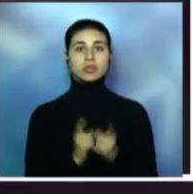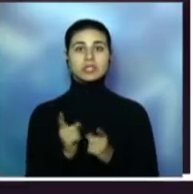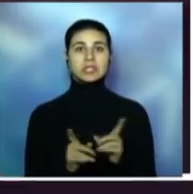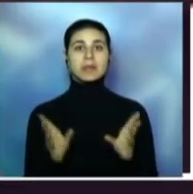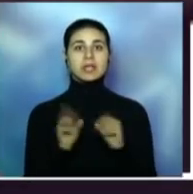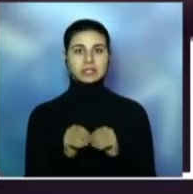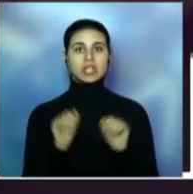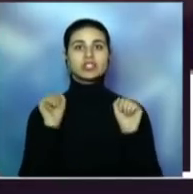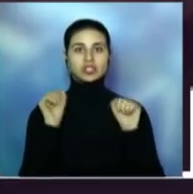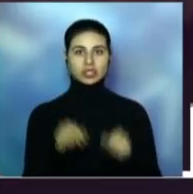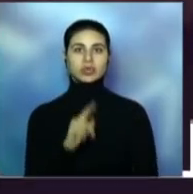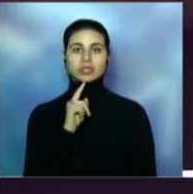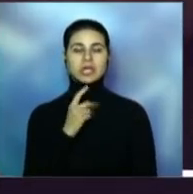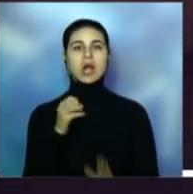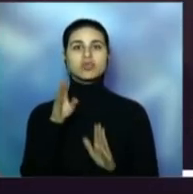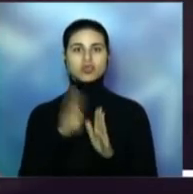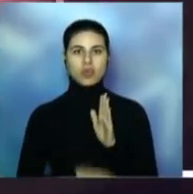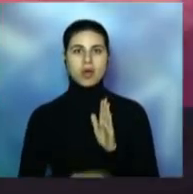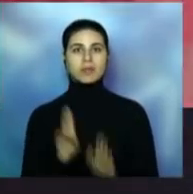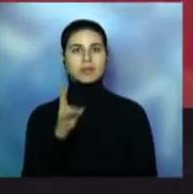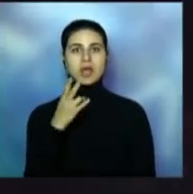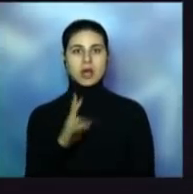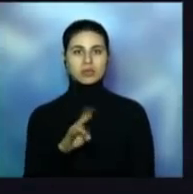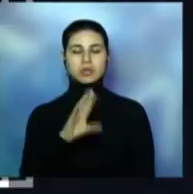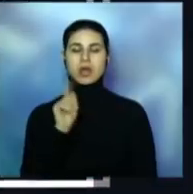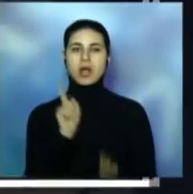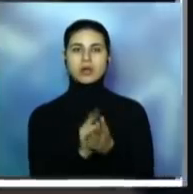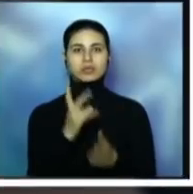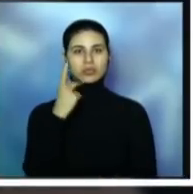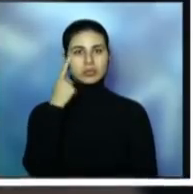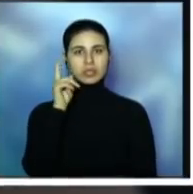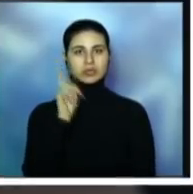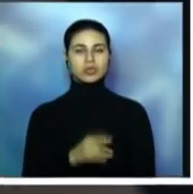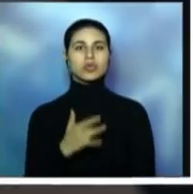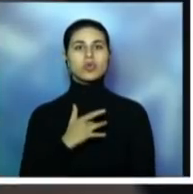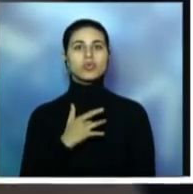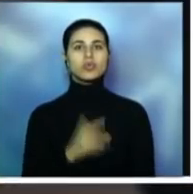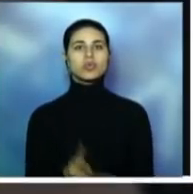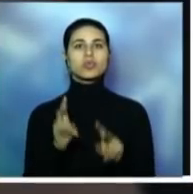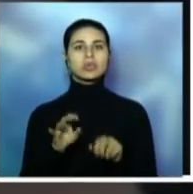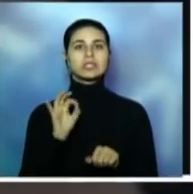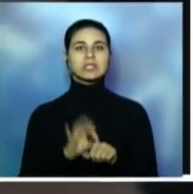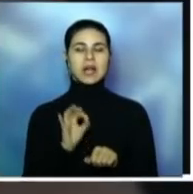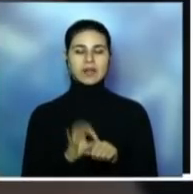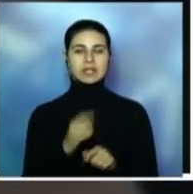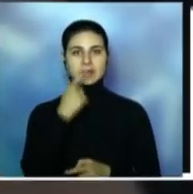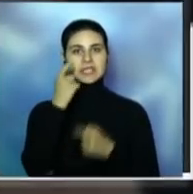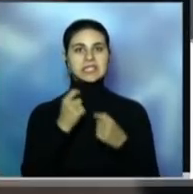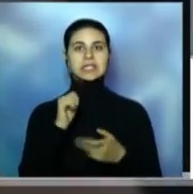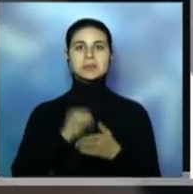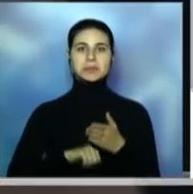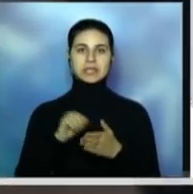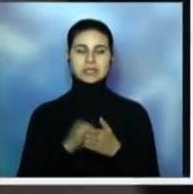ერთად შესაძლო გართულებების თავიდან ასაცილებლად გასათვალისწინებელია. გულის დაავადებების გამომწვევი ძირითადი